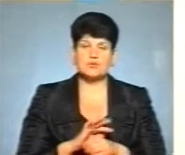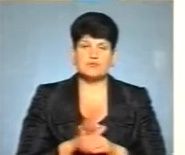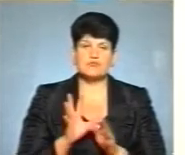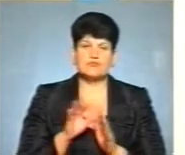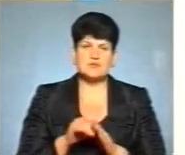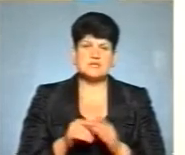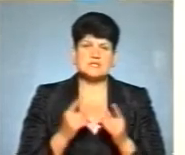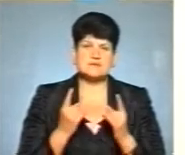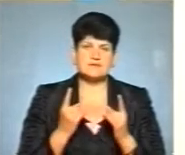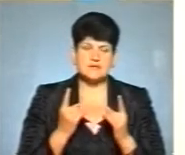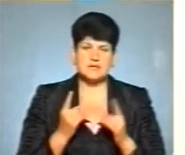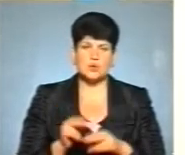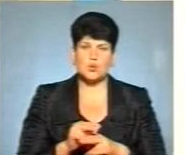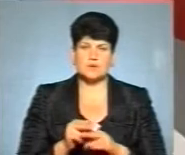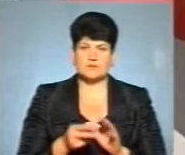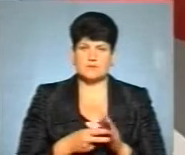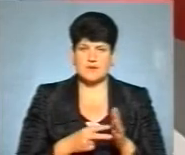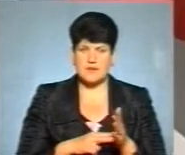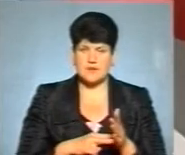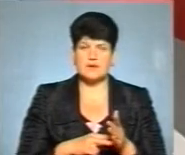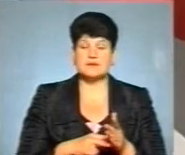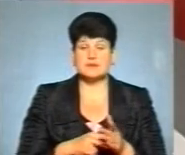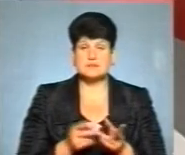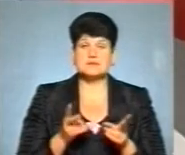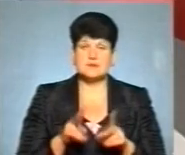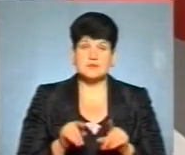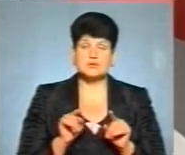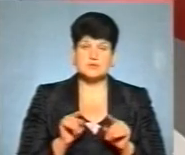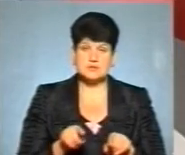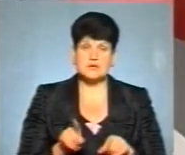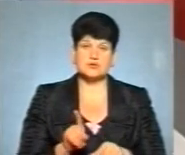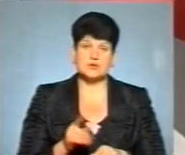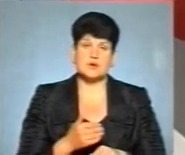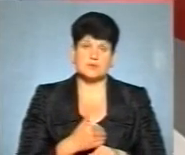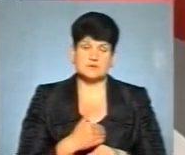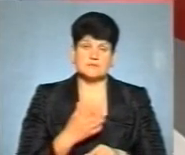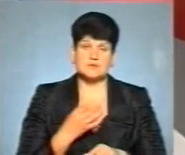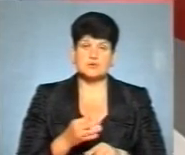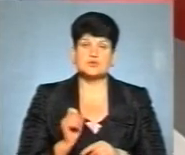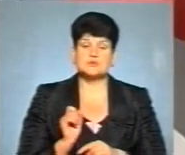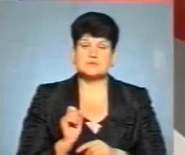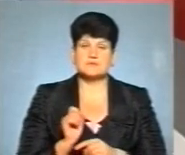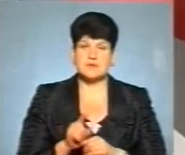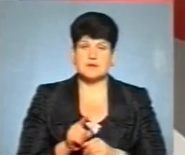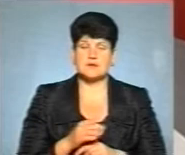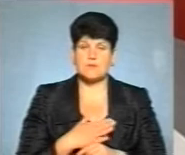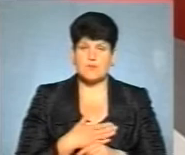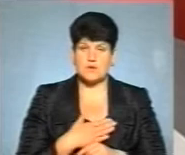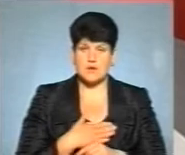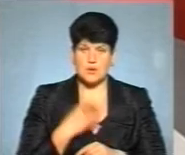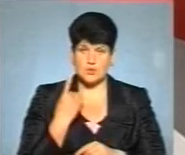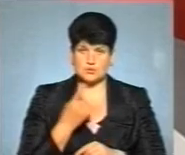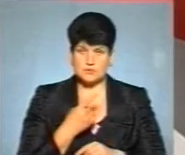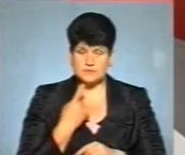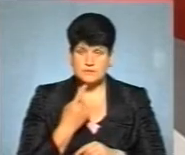корективи в стратегію, але все рівно незмінним залишилось те, що я анонсував, що задача, моя особиста задача